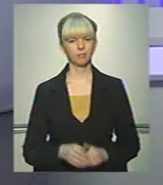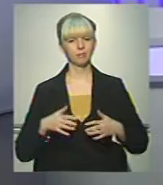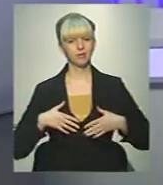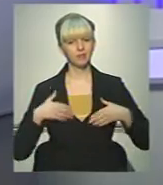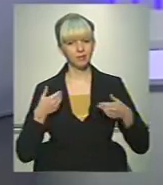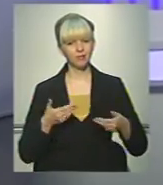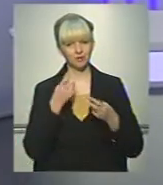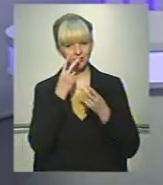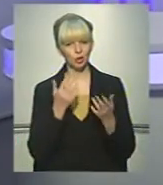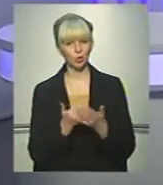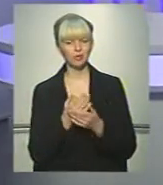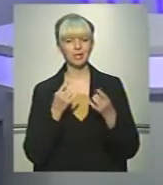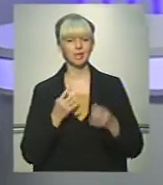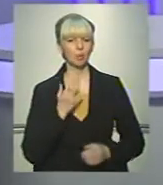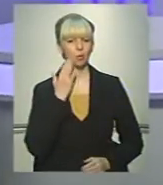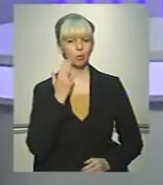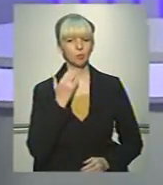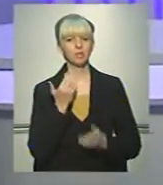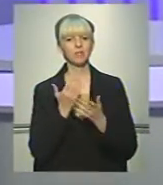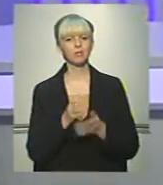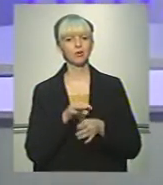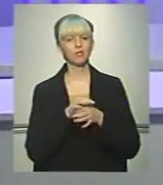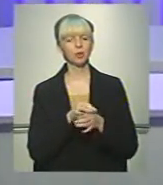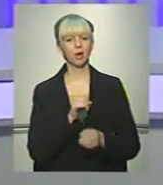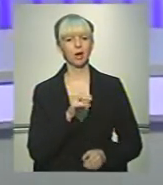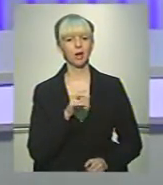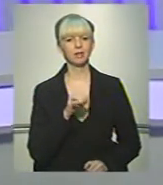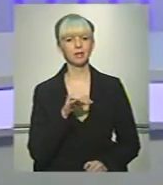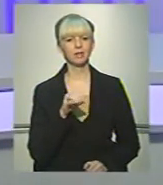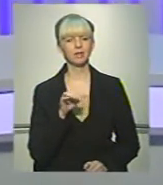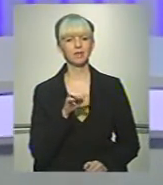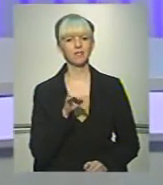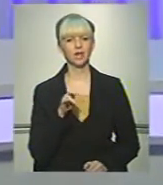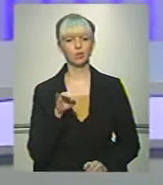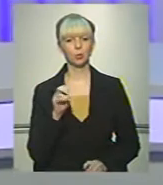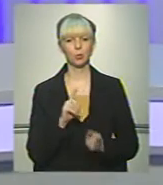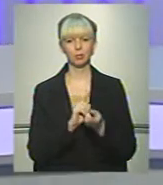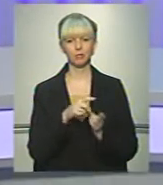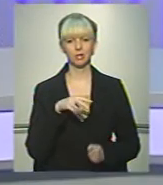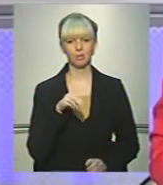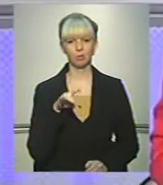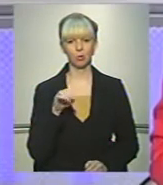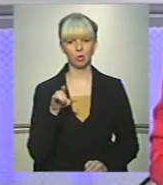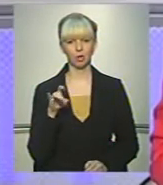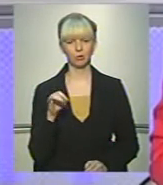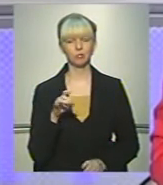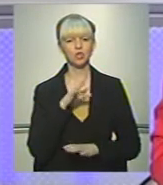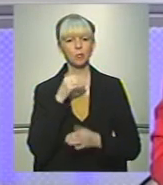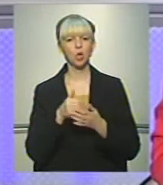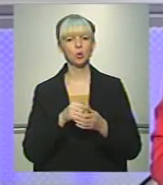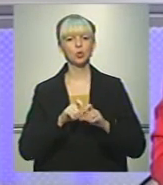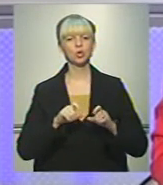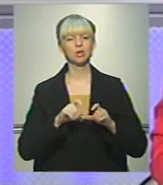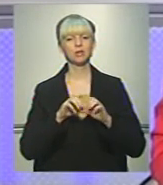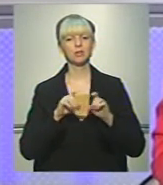Вітаю! Ви дивитесь новини на телеканалі «Буковина». В студії для вас працюють ведуча Анастасія Федорюк, сурдоперекладач Леся Прохоренко. Чимало дошкільних